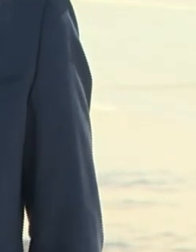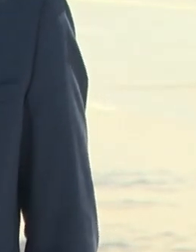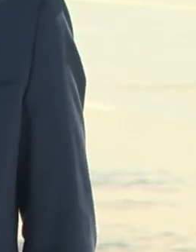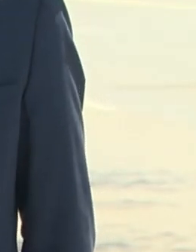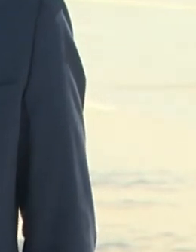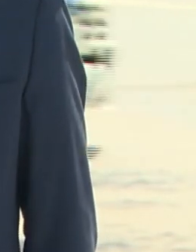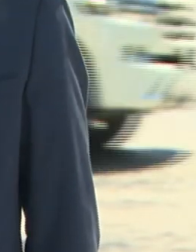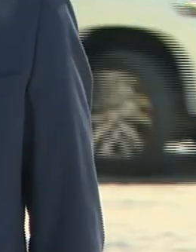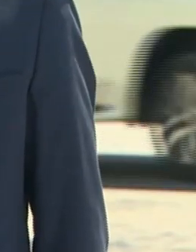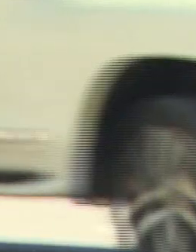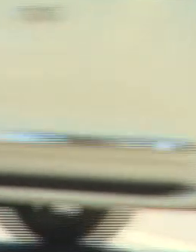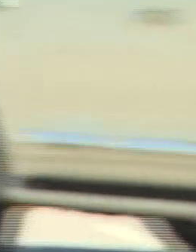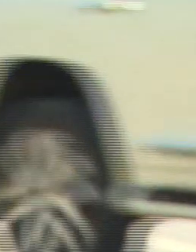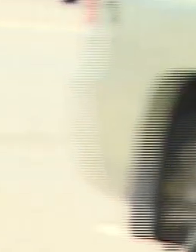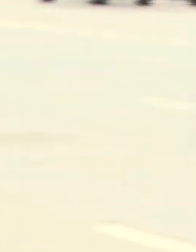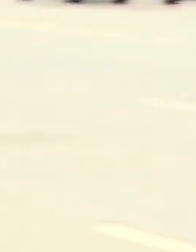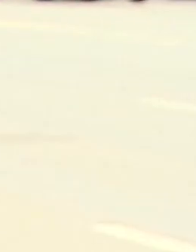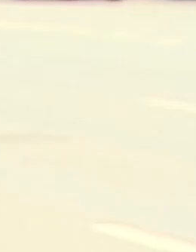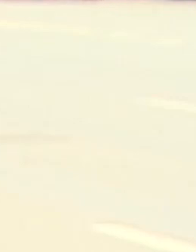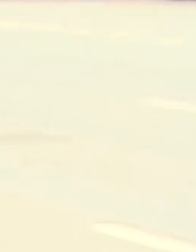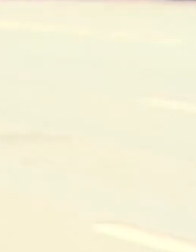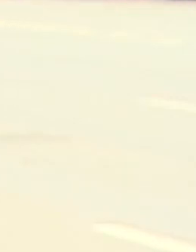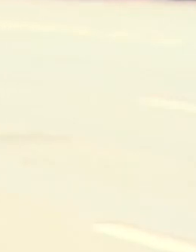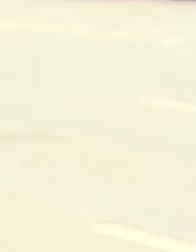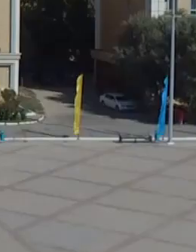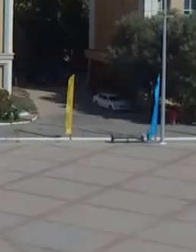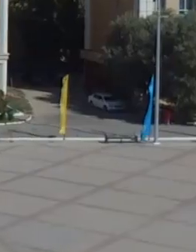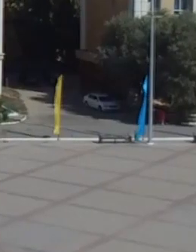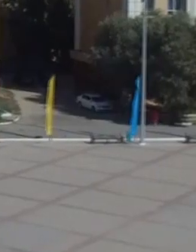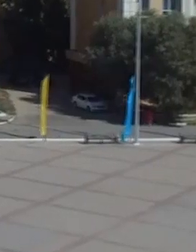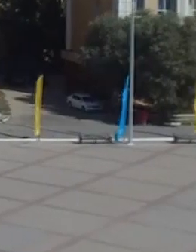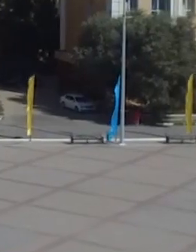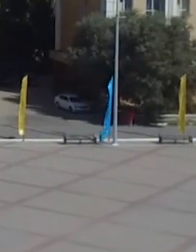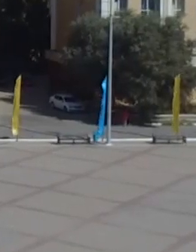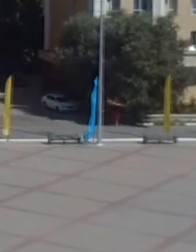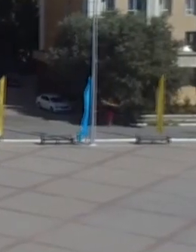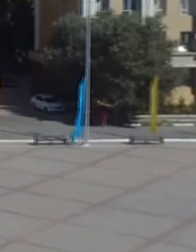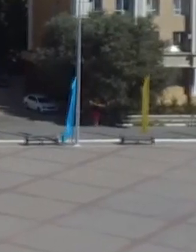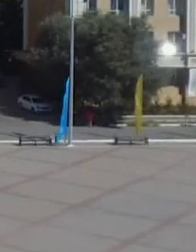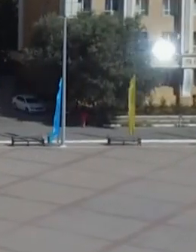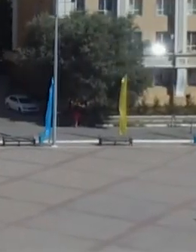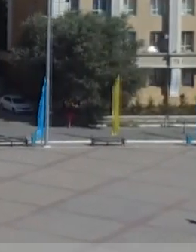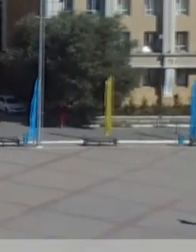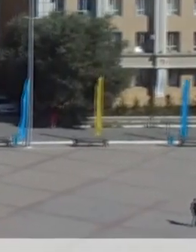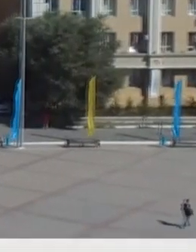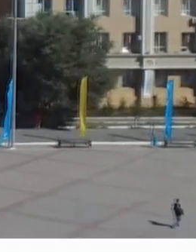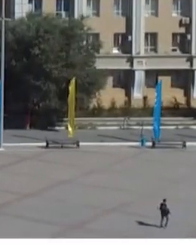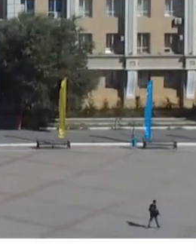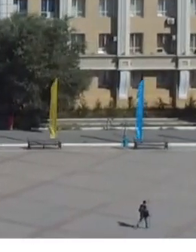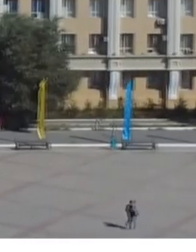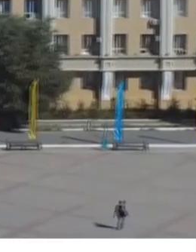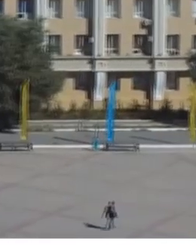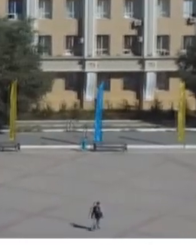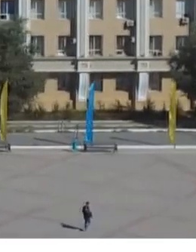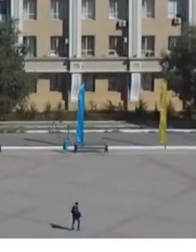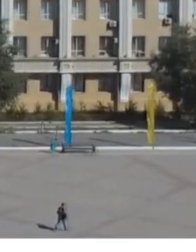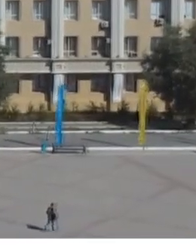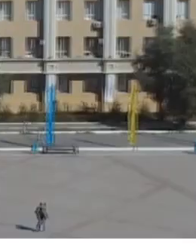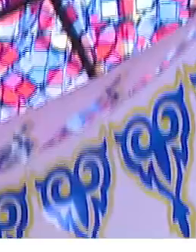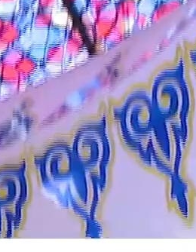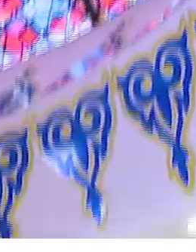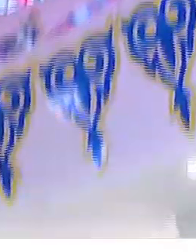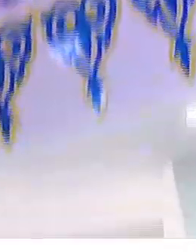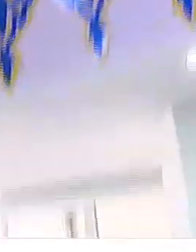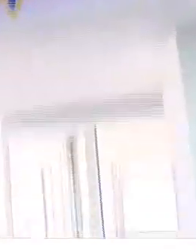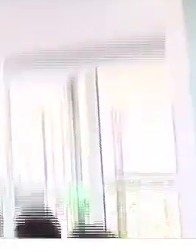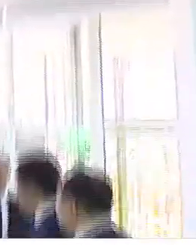Рахмет, Қайрат. Қызылорда облысының уақыты сіздермен салыстырғанда бір сағат артқа, сондықтан да мемлекет басшысының сапары әлі де